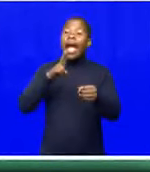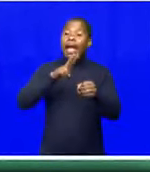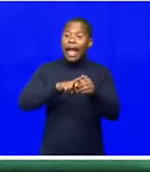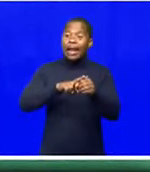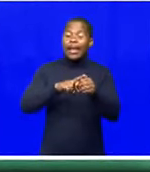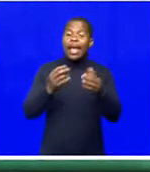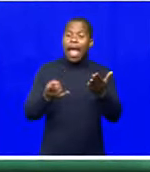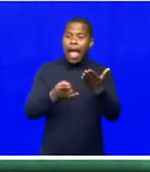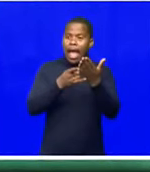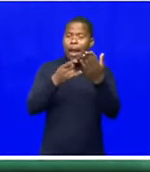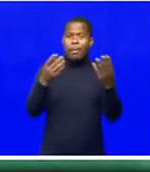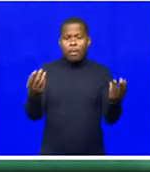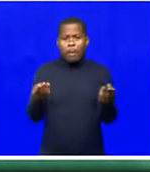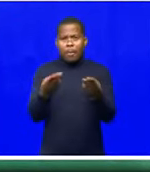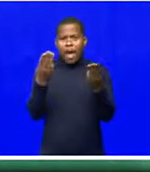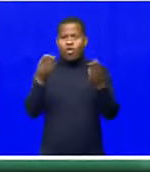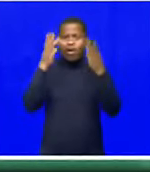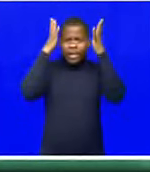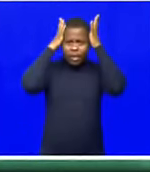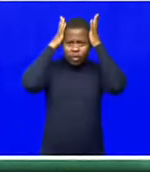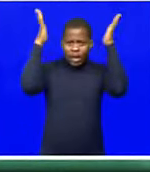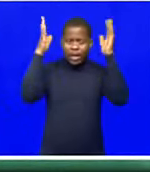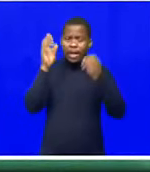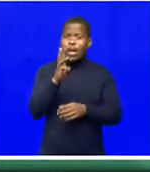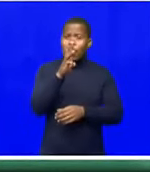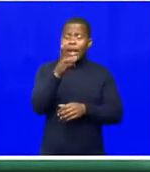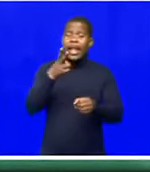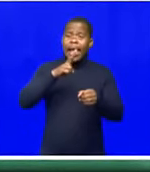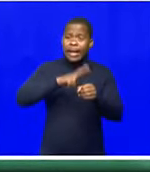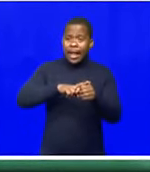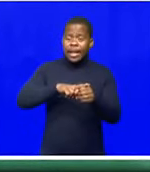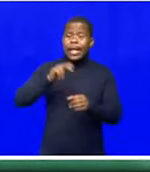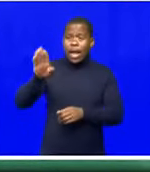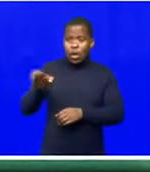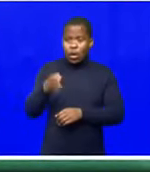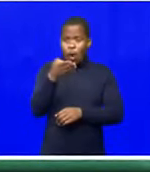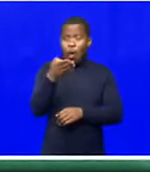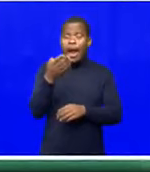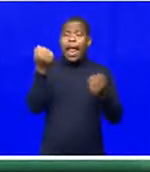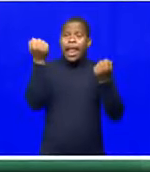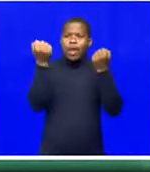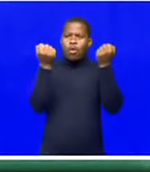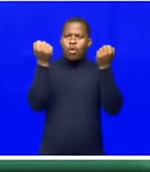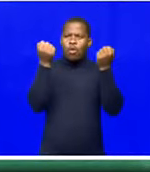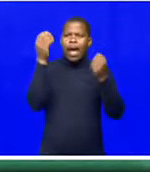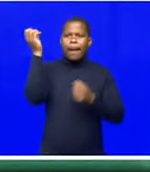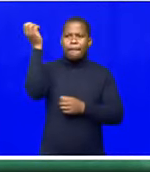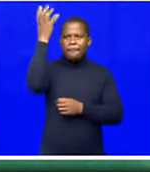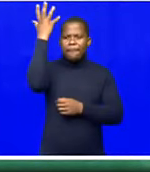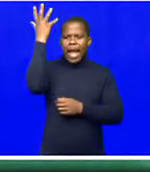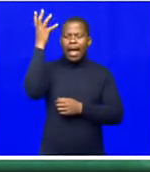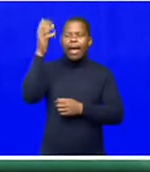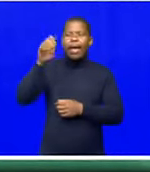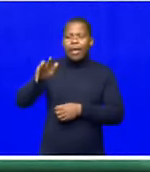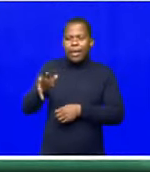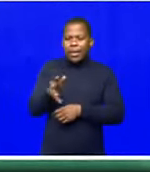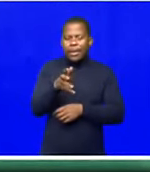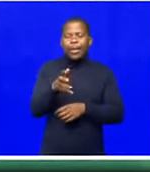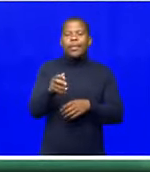ukusita eMaswati. Ting 64 ke letigulumba setitonge imali nasingabala ngale mali